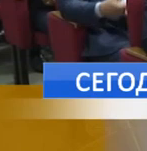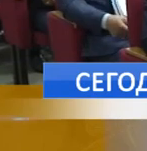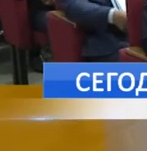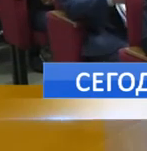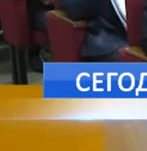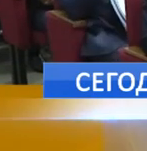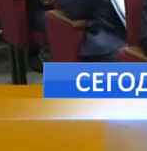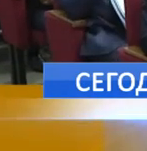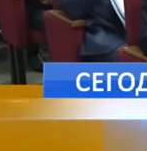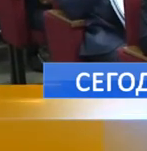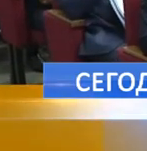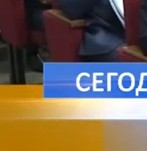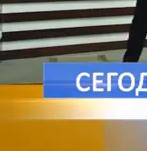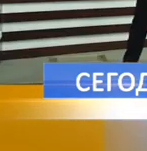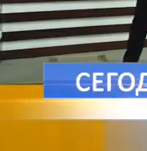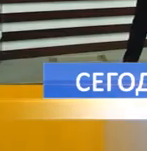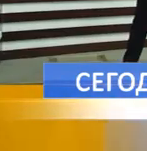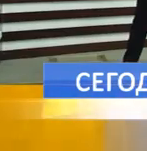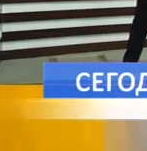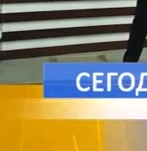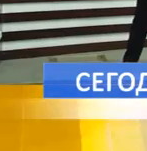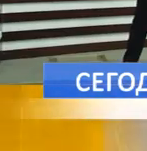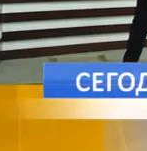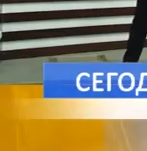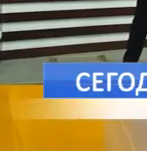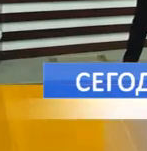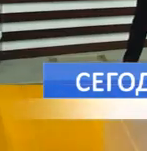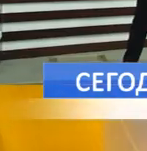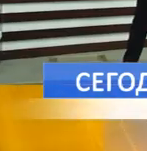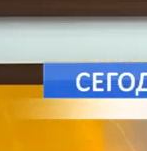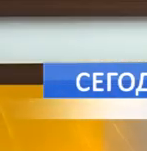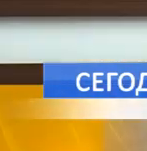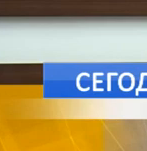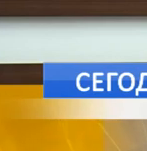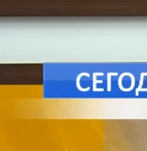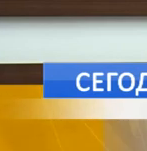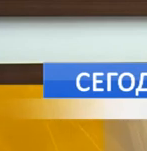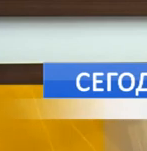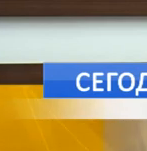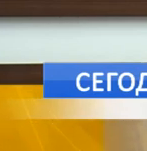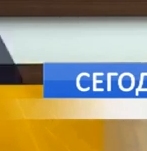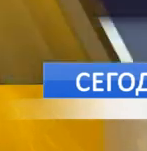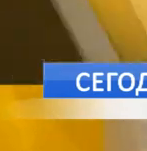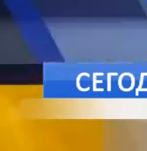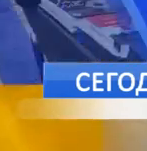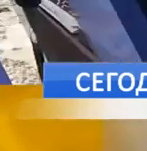возводится 688 новых объектов. Однако не на всех соблюдаются строительные нормы и